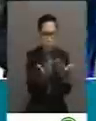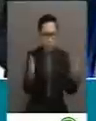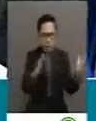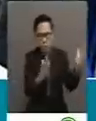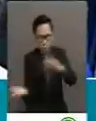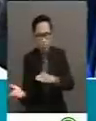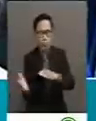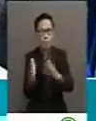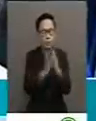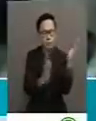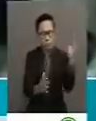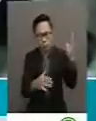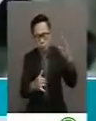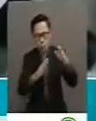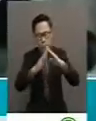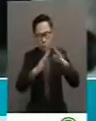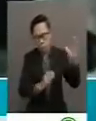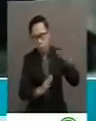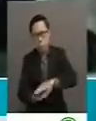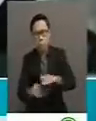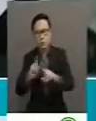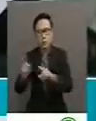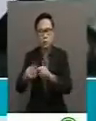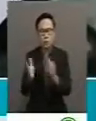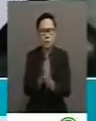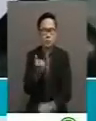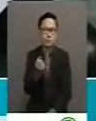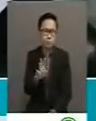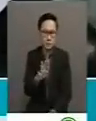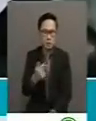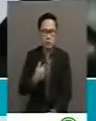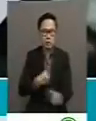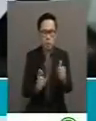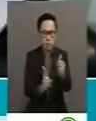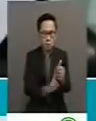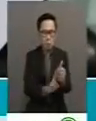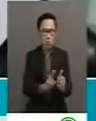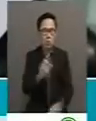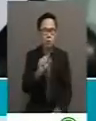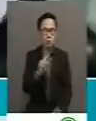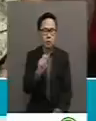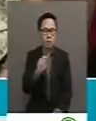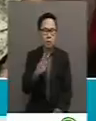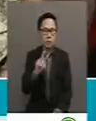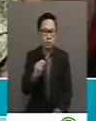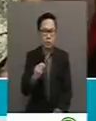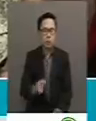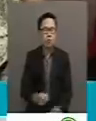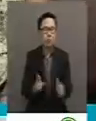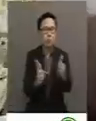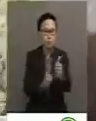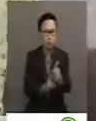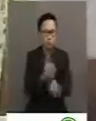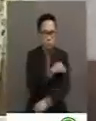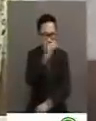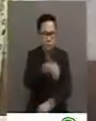ครับเมื่อคืนที่ผ่านมาทางคุณทะเกิงศักดิ์ยุคสิริรองเลขาธิการสอบตกับรองนายกเทศมนตรียะล